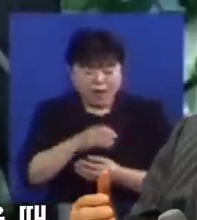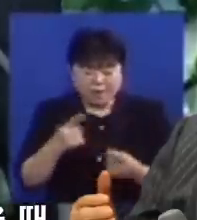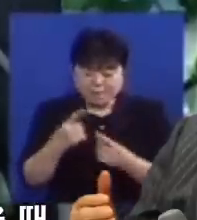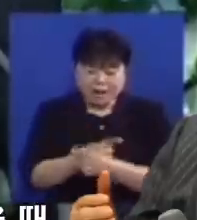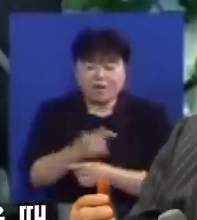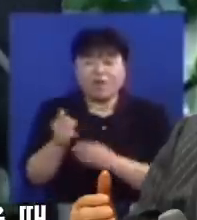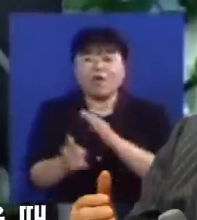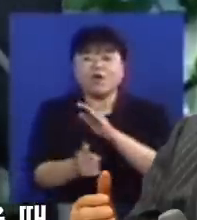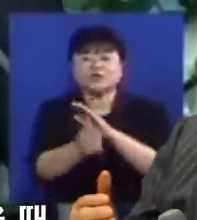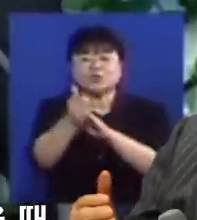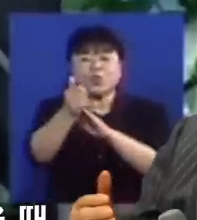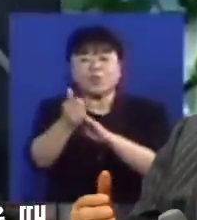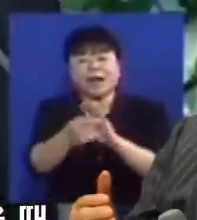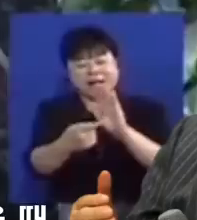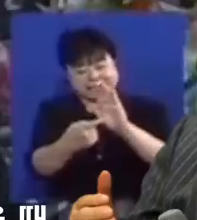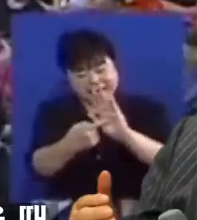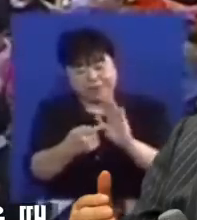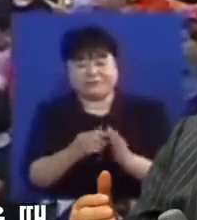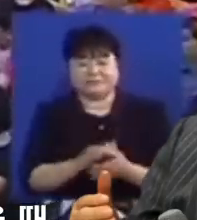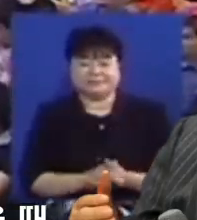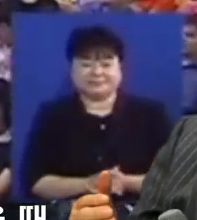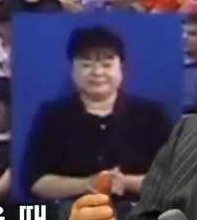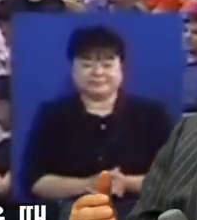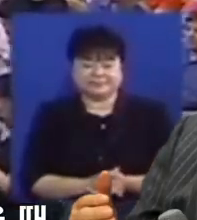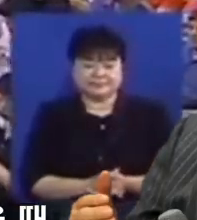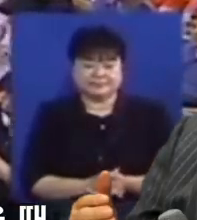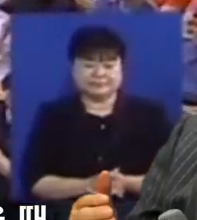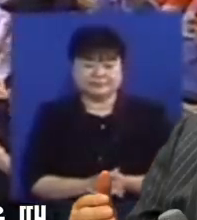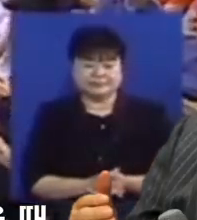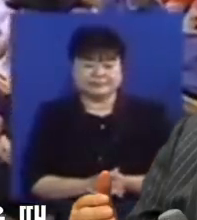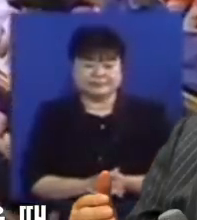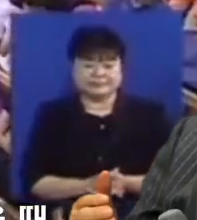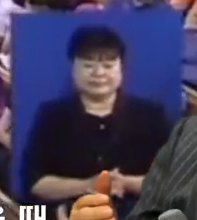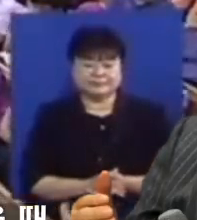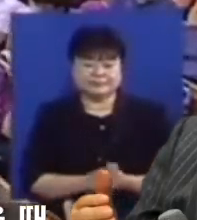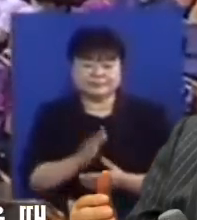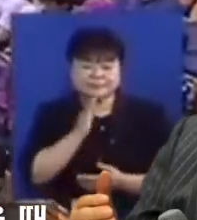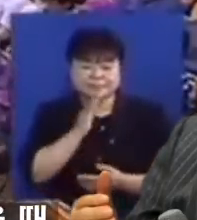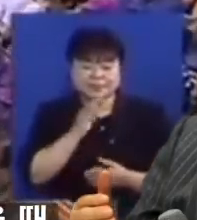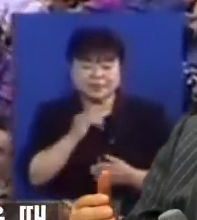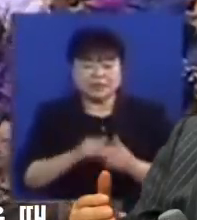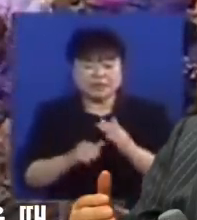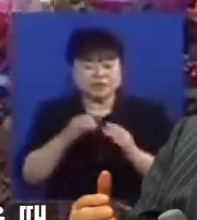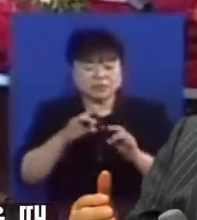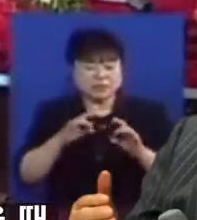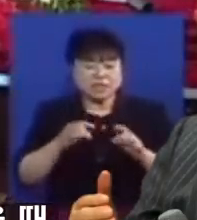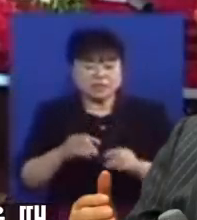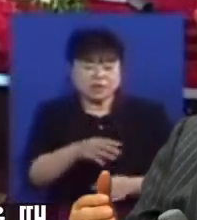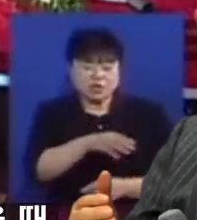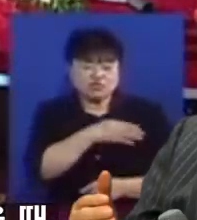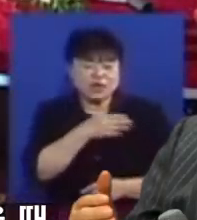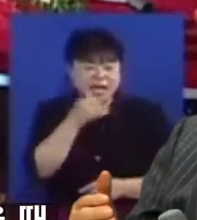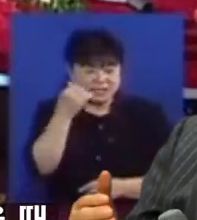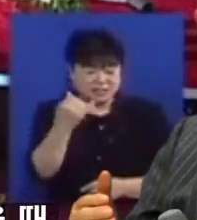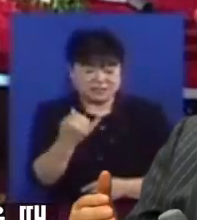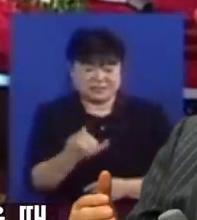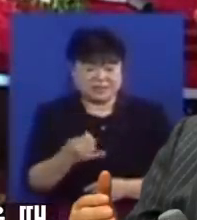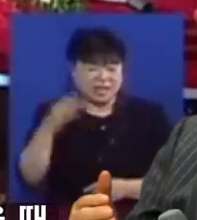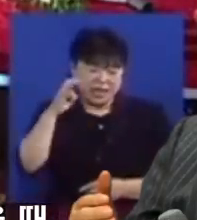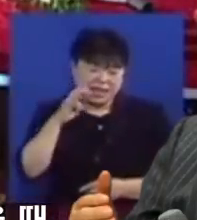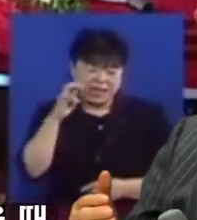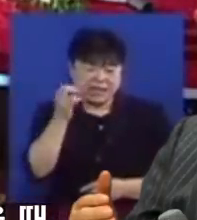결국 소망을 낳게 된다는 것입니다. 에드미나 선교사가 시카고에서 율락여들을 대상으로 선교할